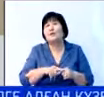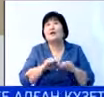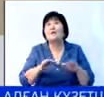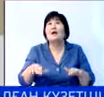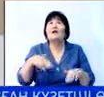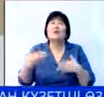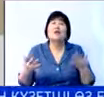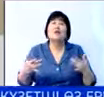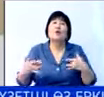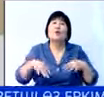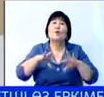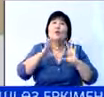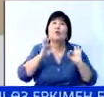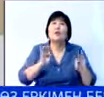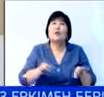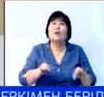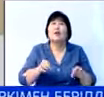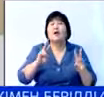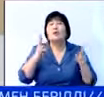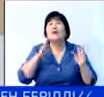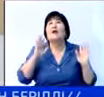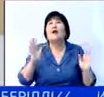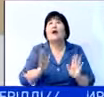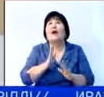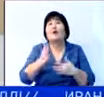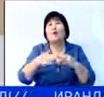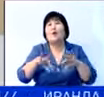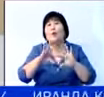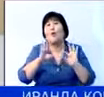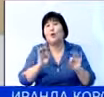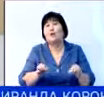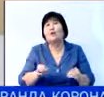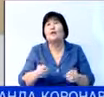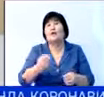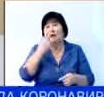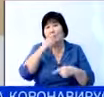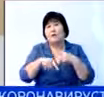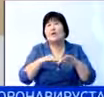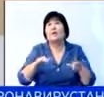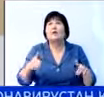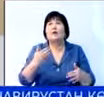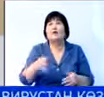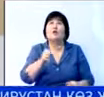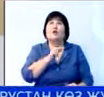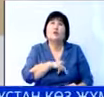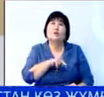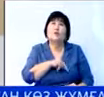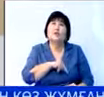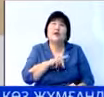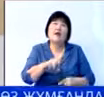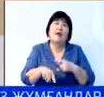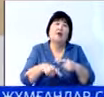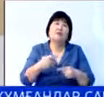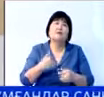жан жақты өнерлі балалар, биге, әнге, қолөнерге бейімделген балалар, міне осы балалардың жұмыстарын әмен қарай